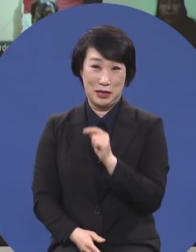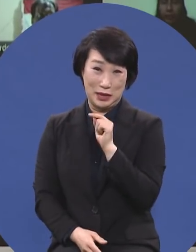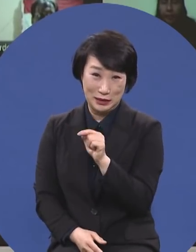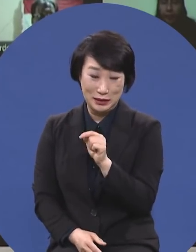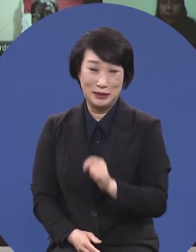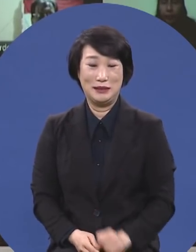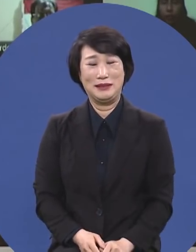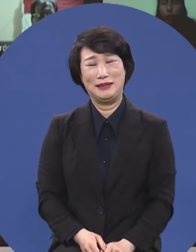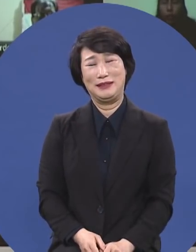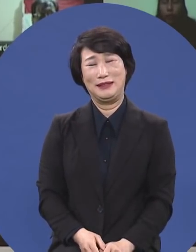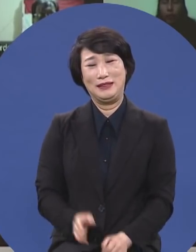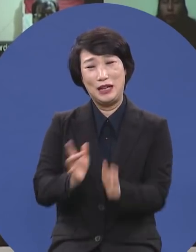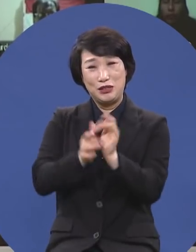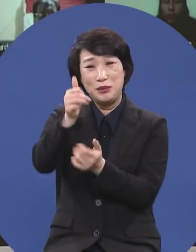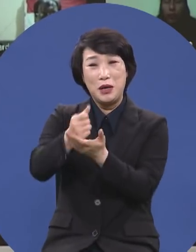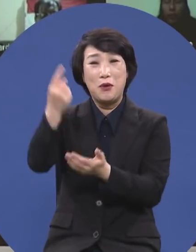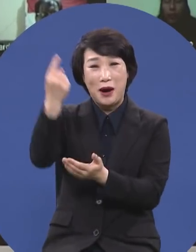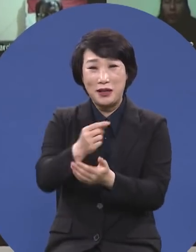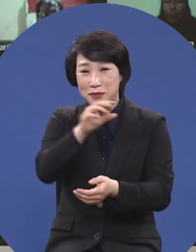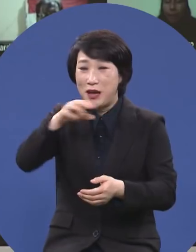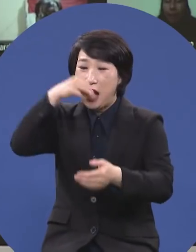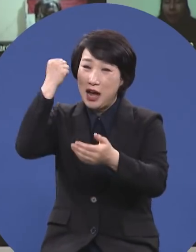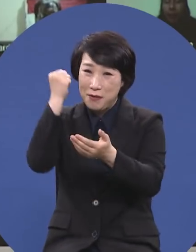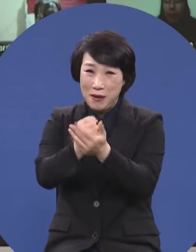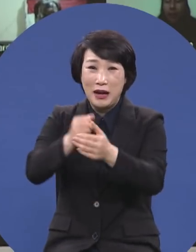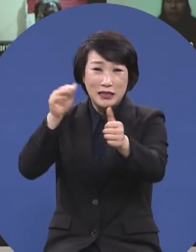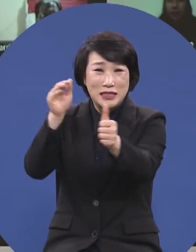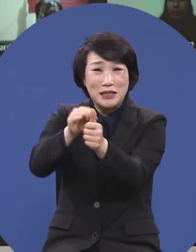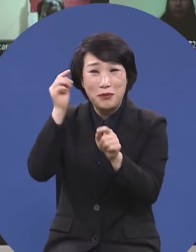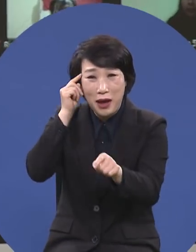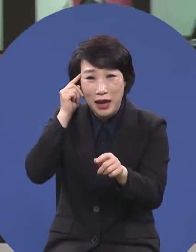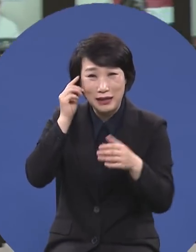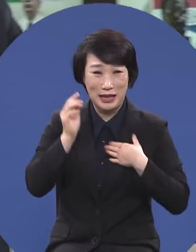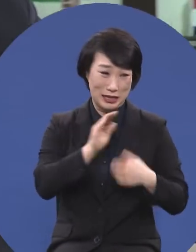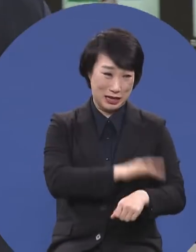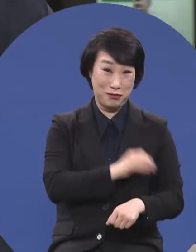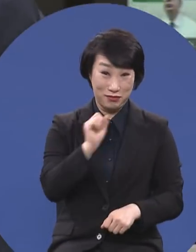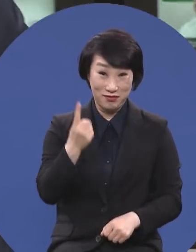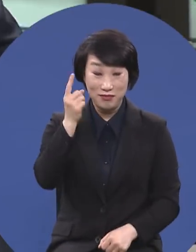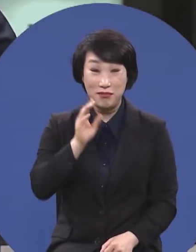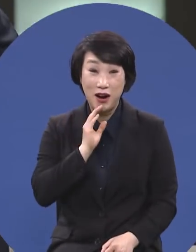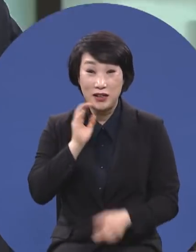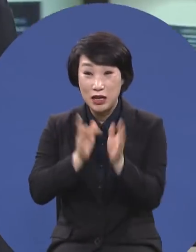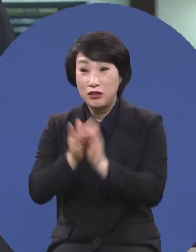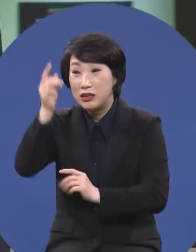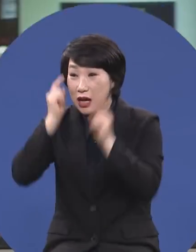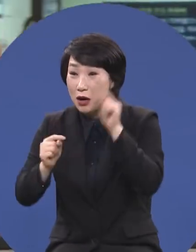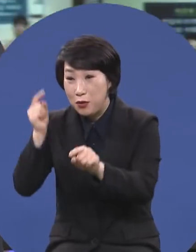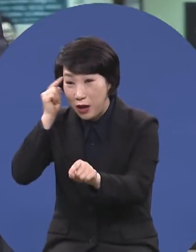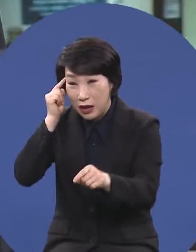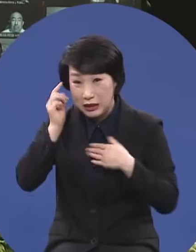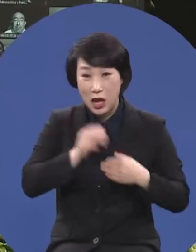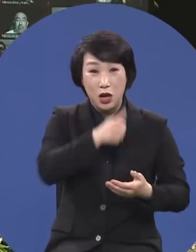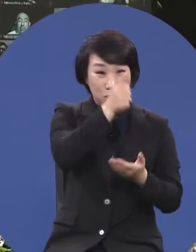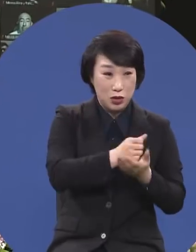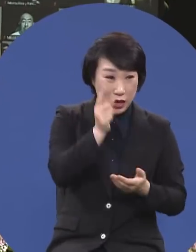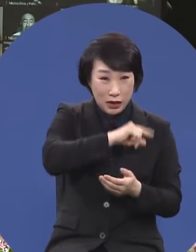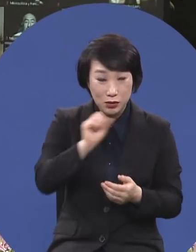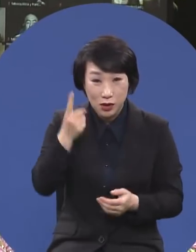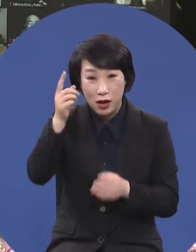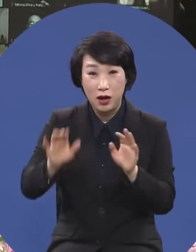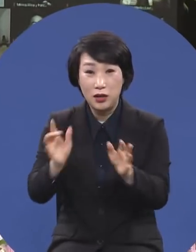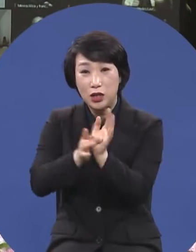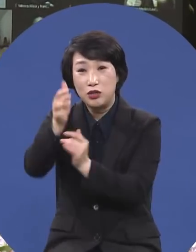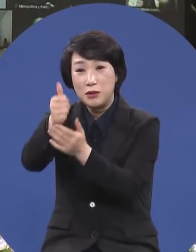그가 찔림은 우리의 허물을 인하며 그가 상함은 우리 죄악을 인합니다.